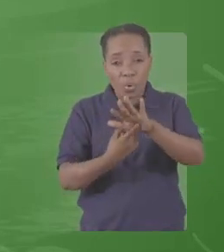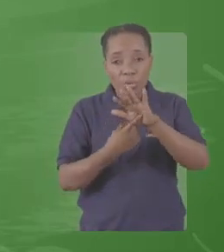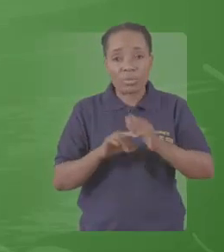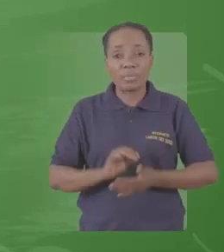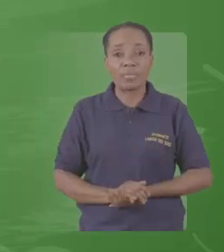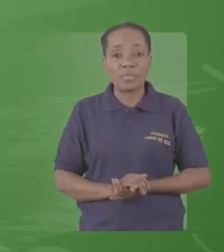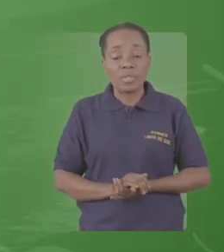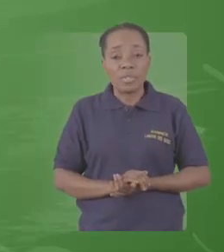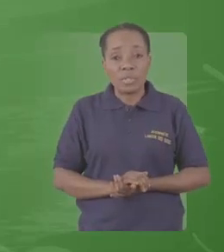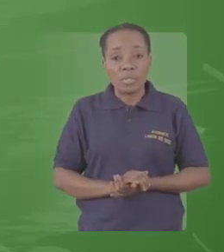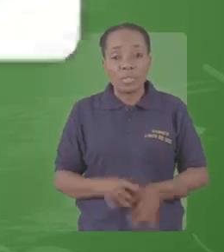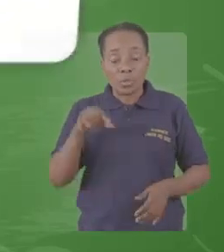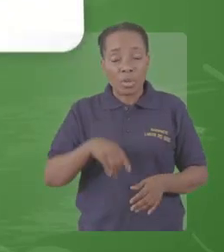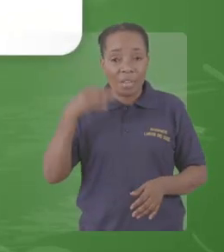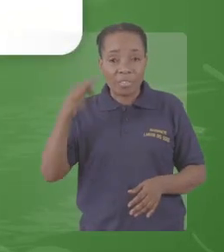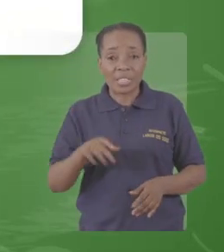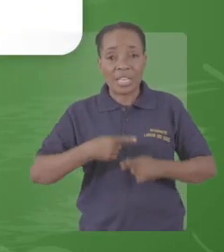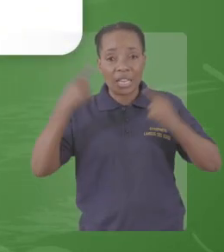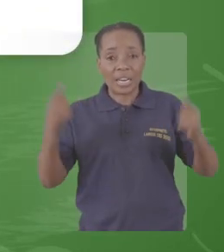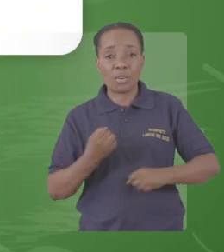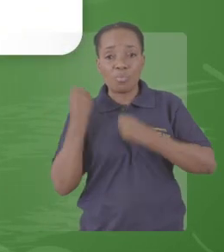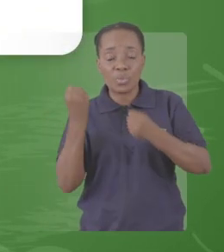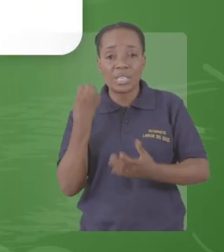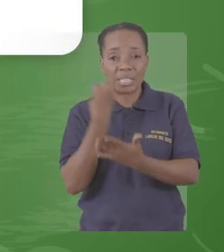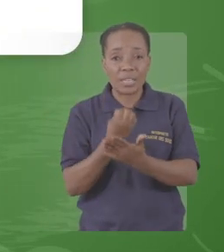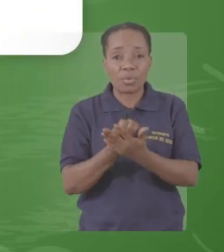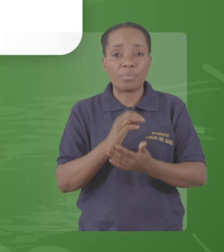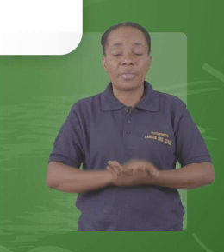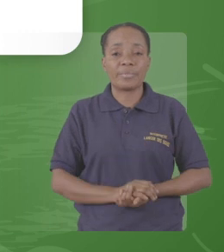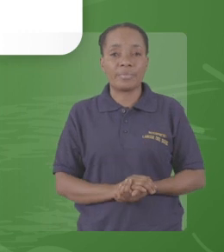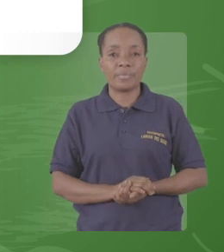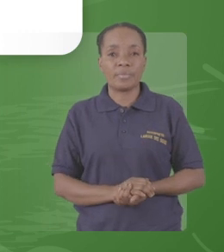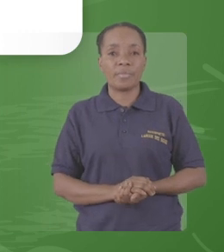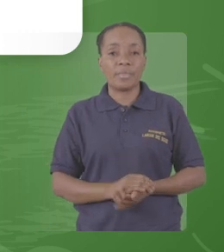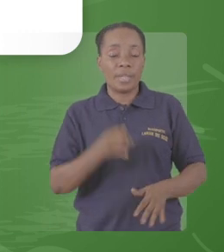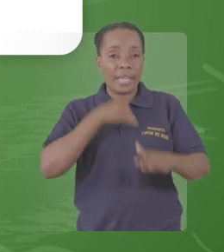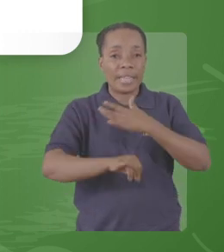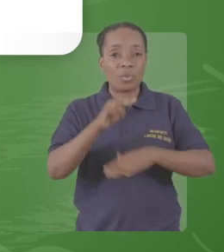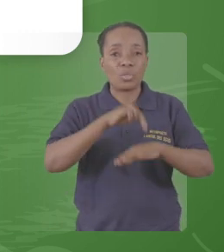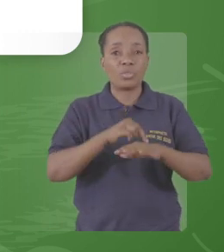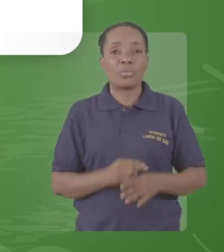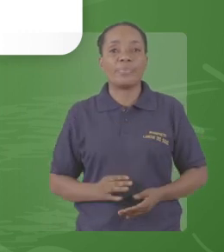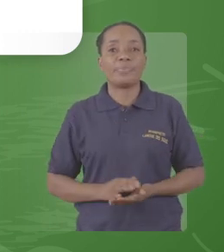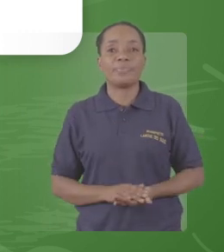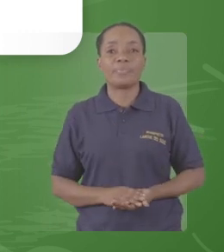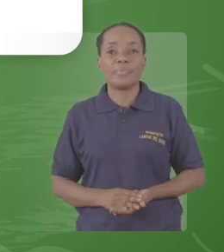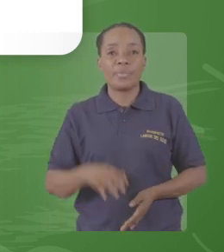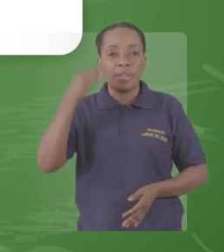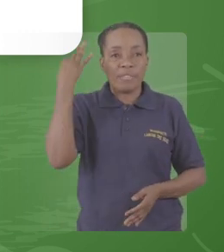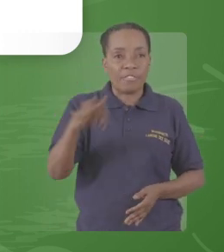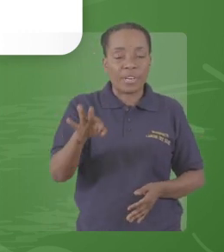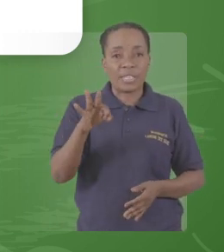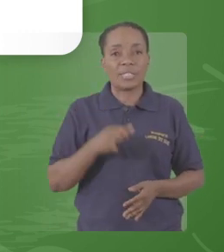puissance économique. En introduction, la France, un